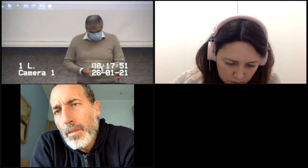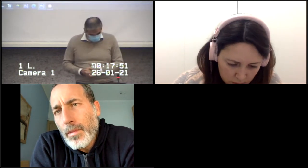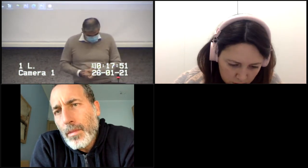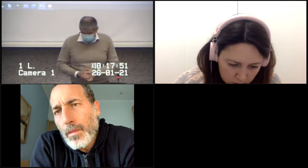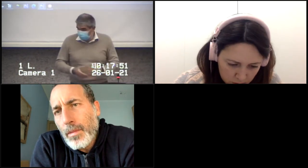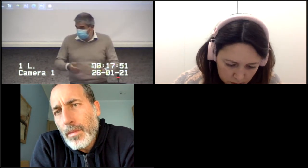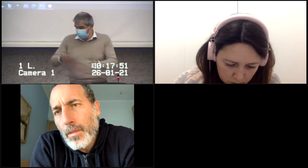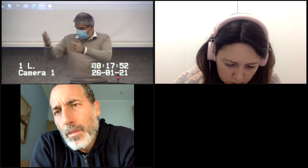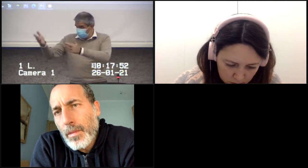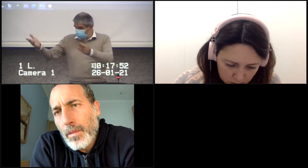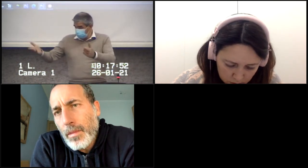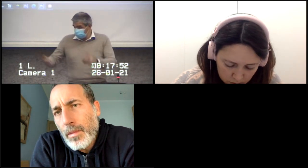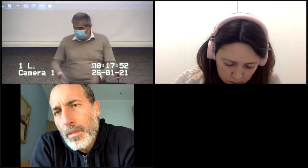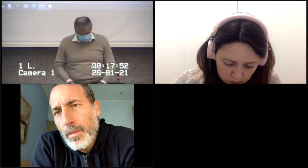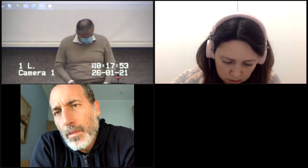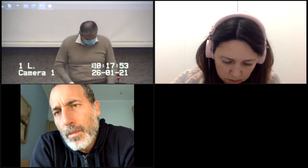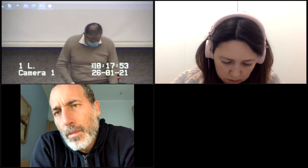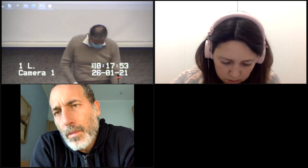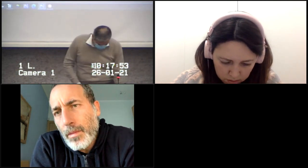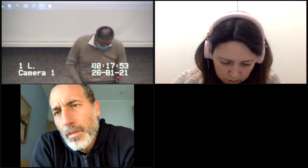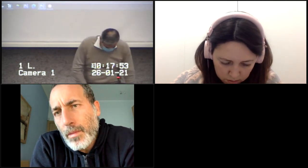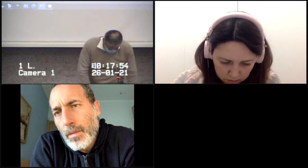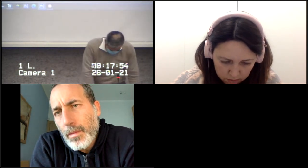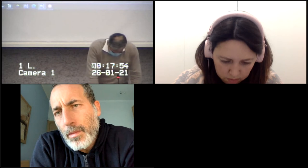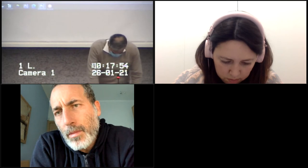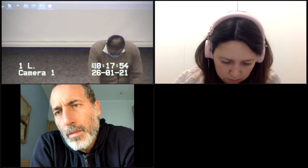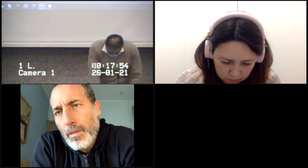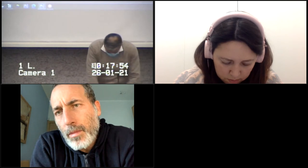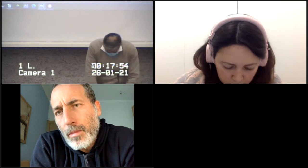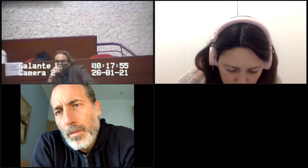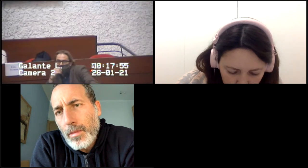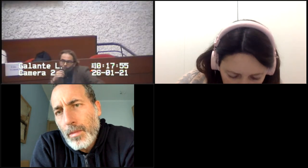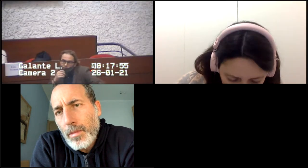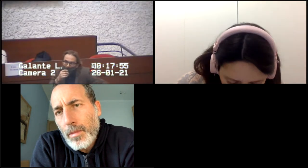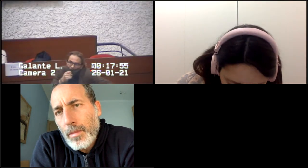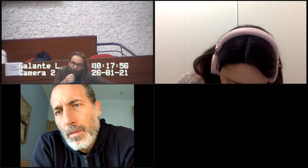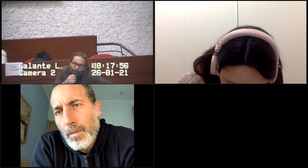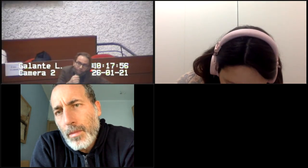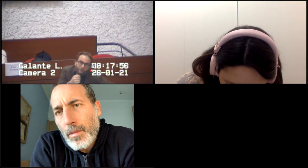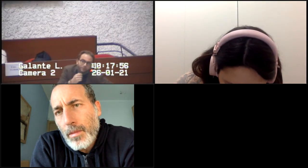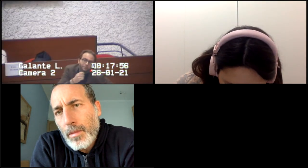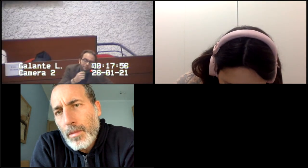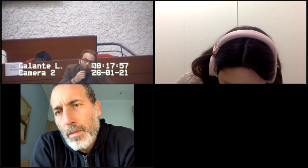quella di un voto negativo per le ragioni che vi ho motivato. Grazie.